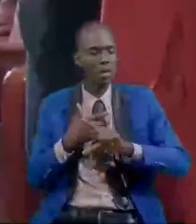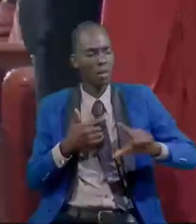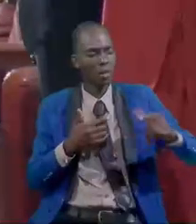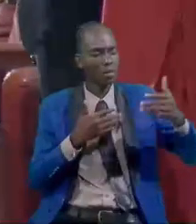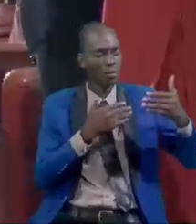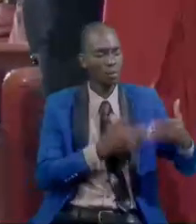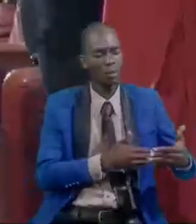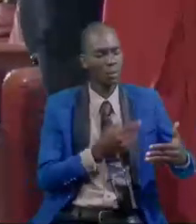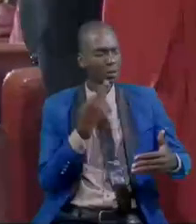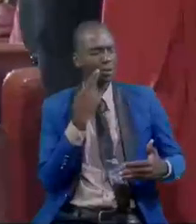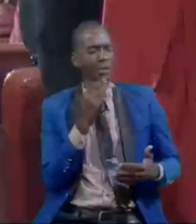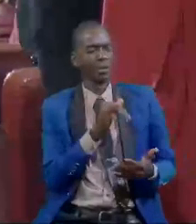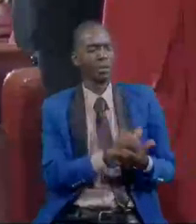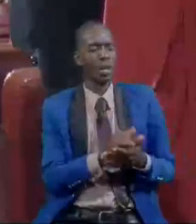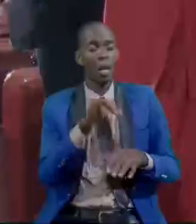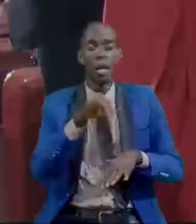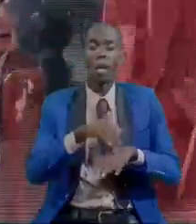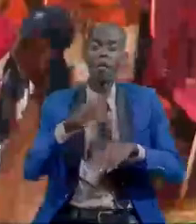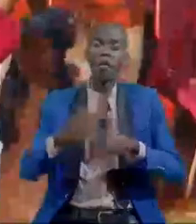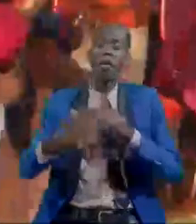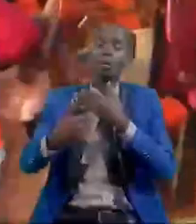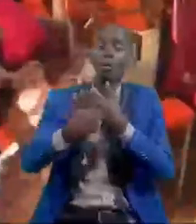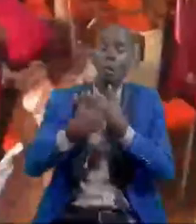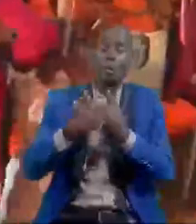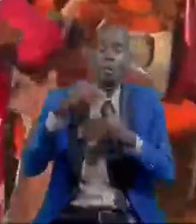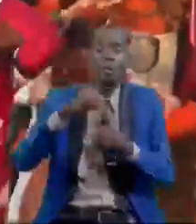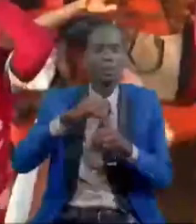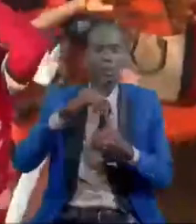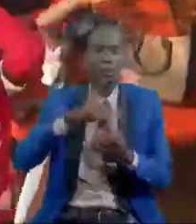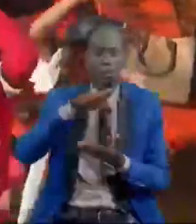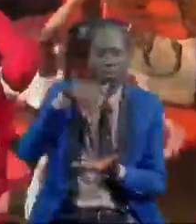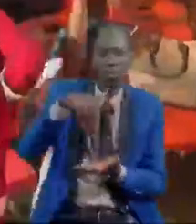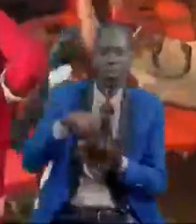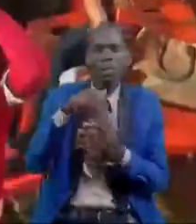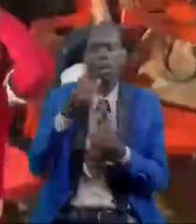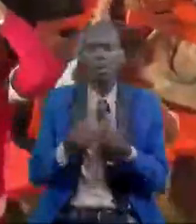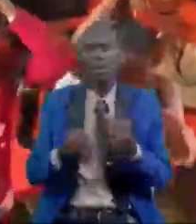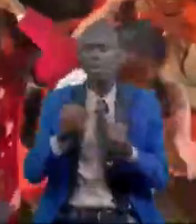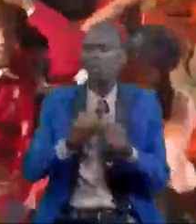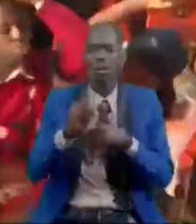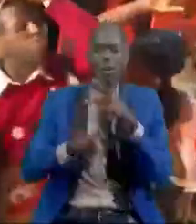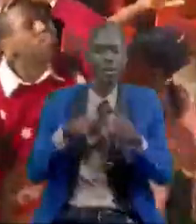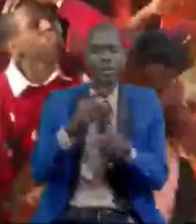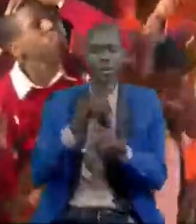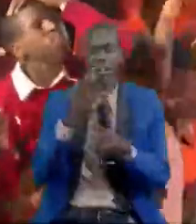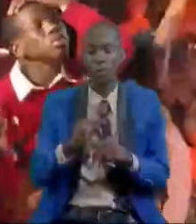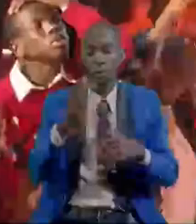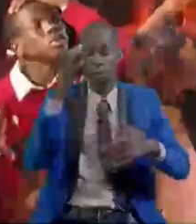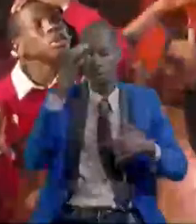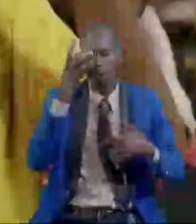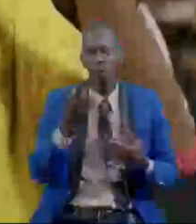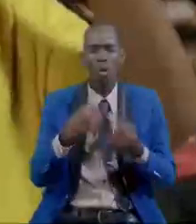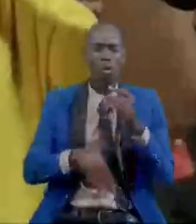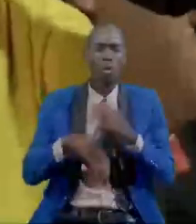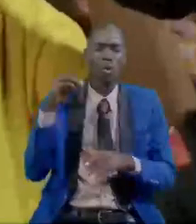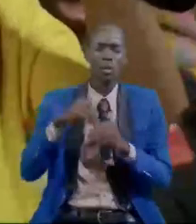là-bas. Regardez, derrière. Au milieu, toute forme de maladie,